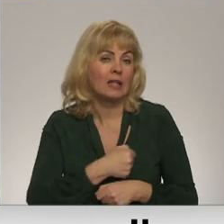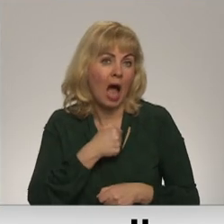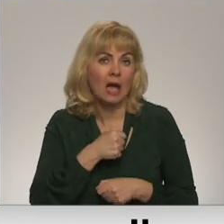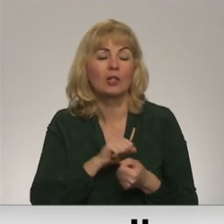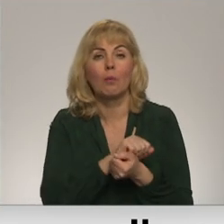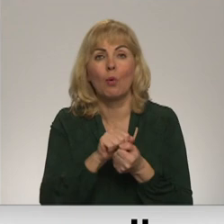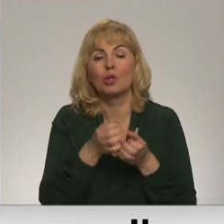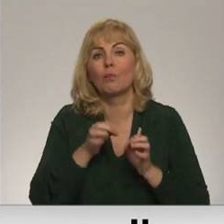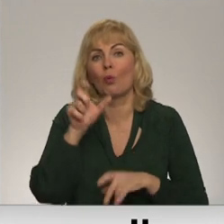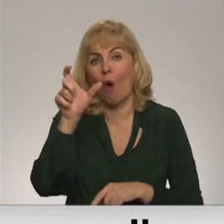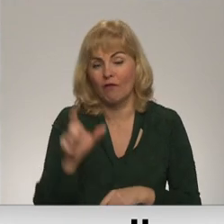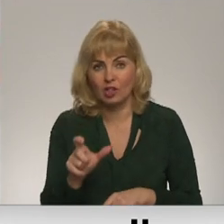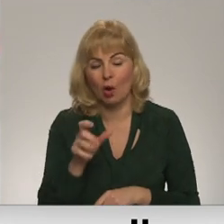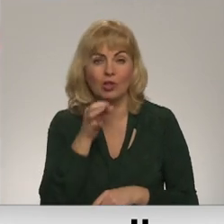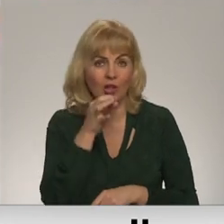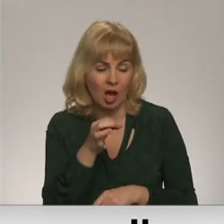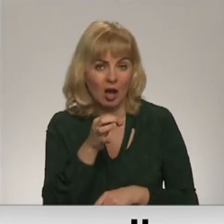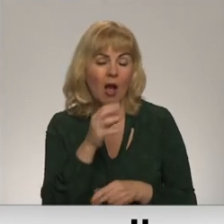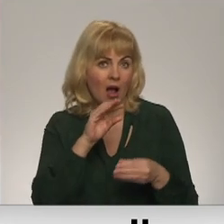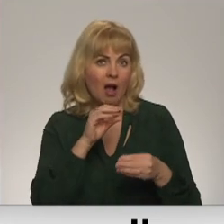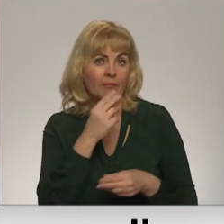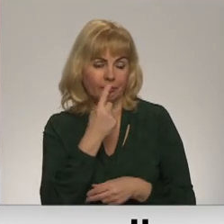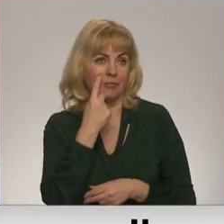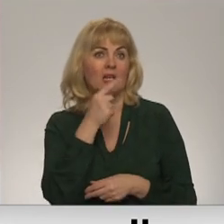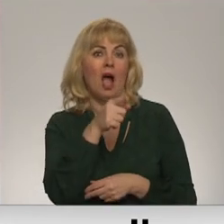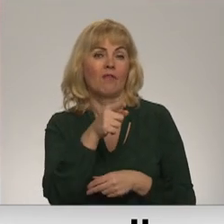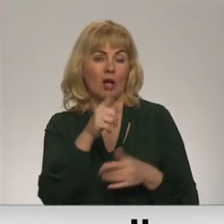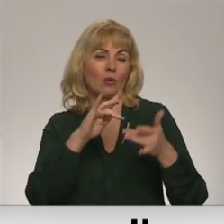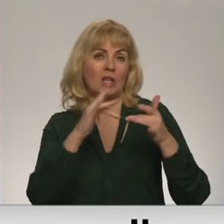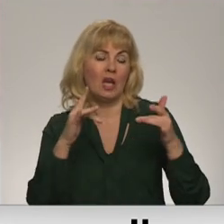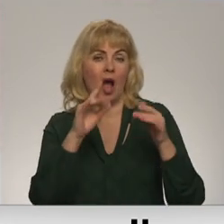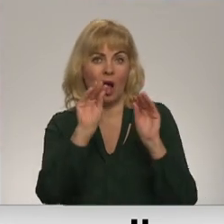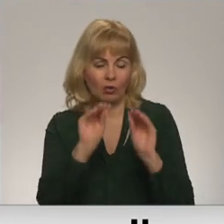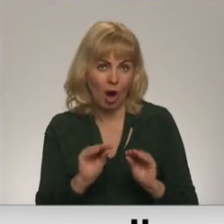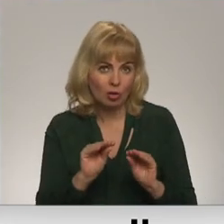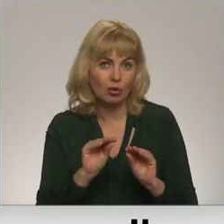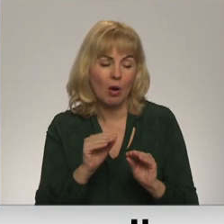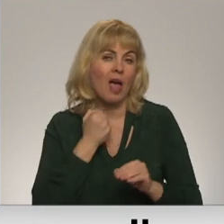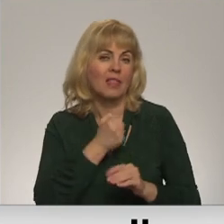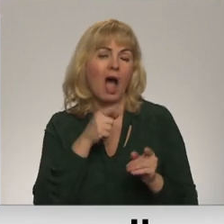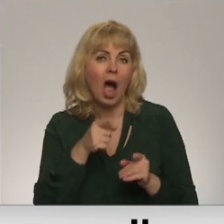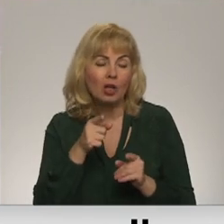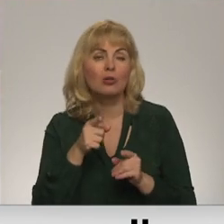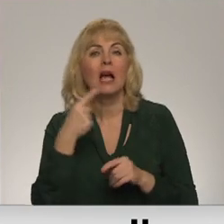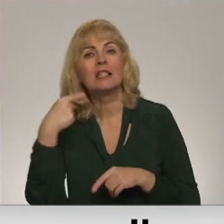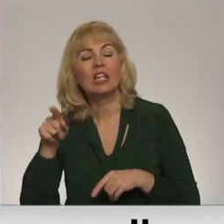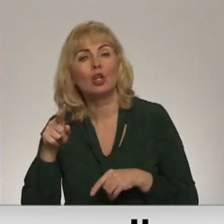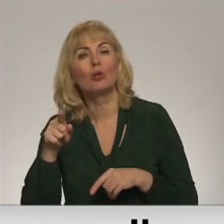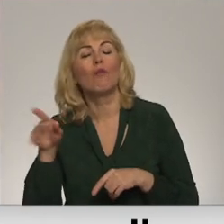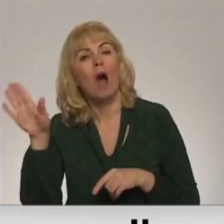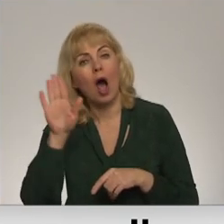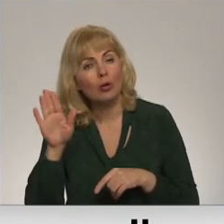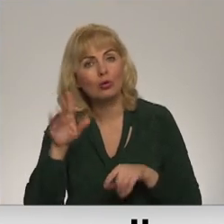uzsver profesors Denis Hanovs, kurš pamanījis ierakstus par šāda naida izpausmēm gan citu valstu skolās, piemēram Vācijā, gan pie